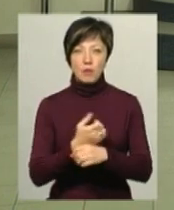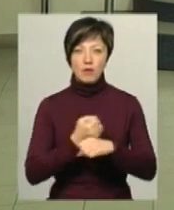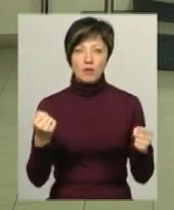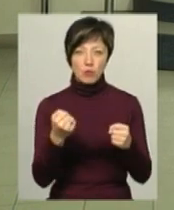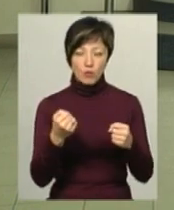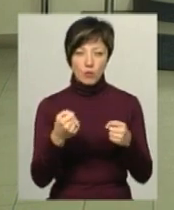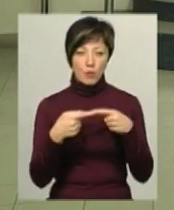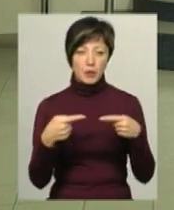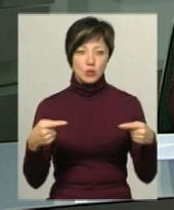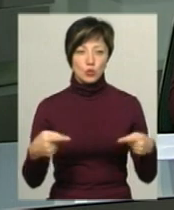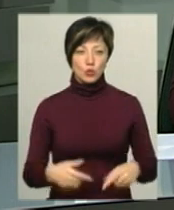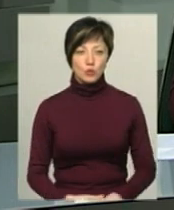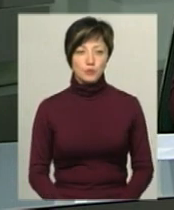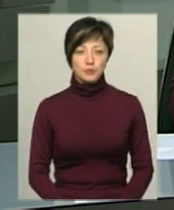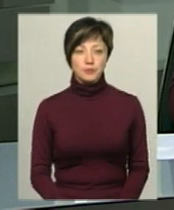вибухового пристрою.